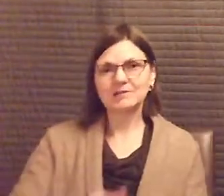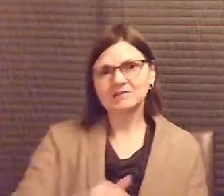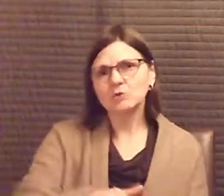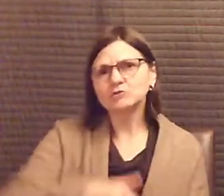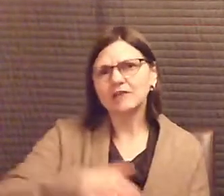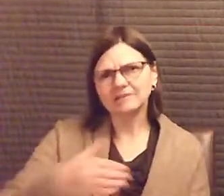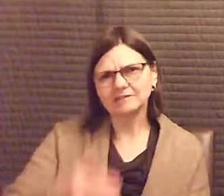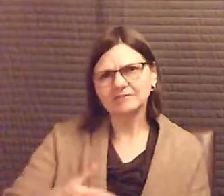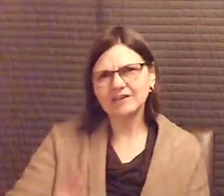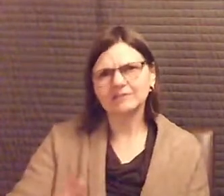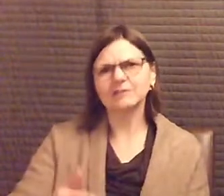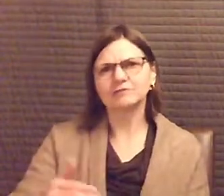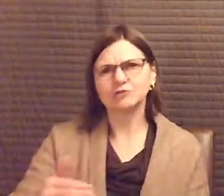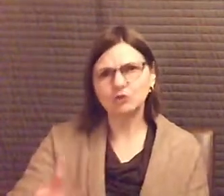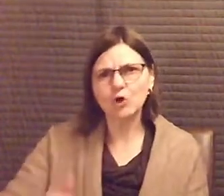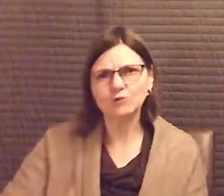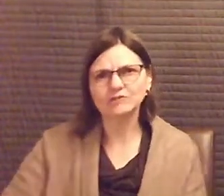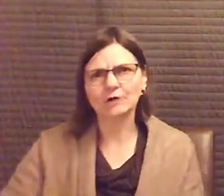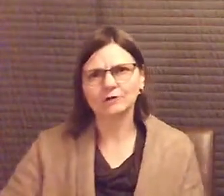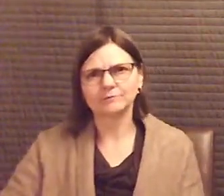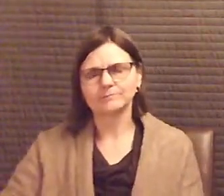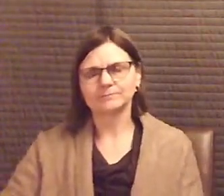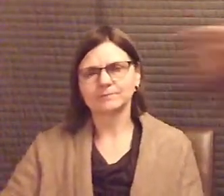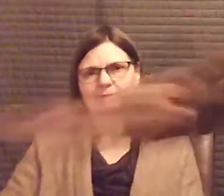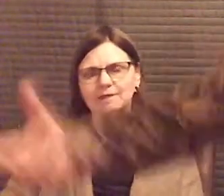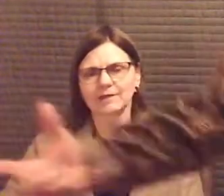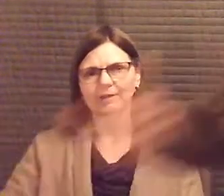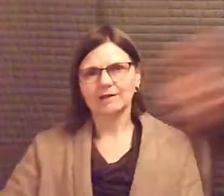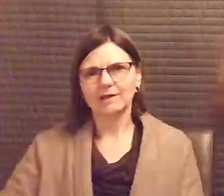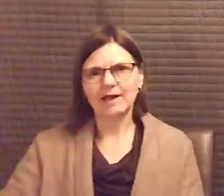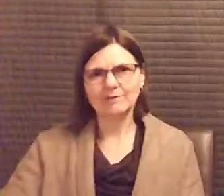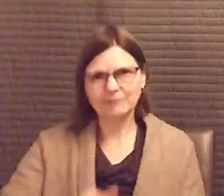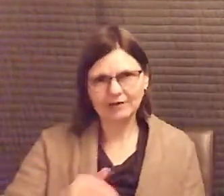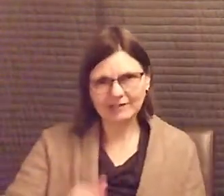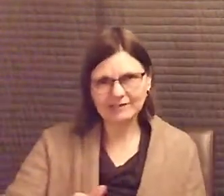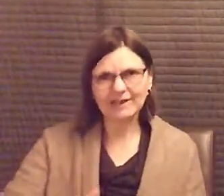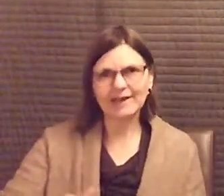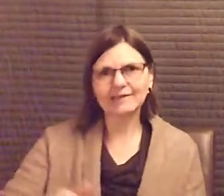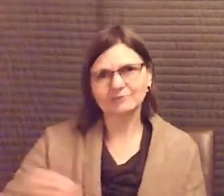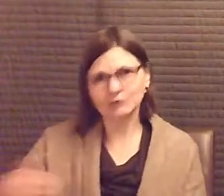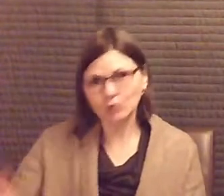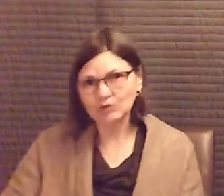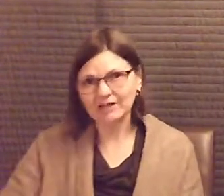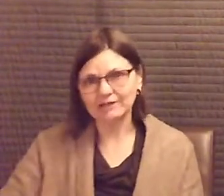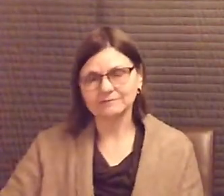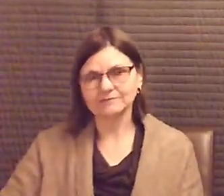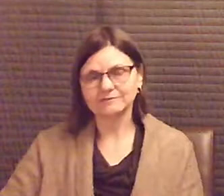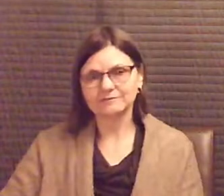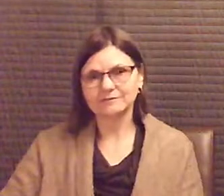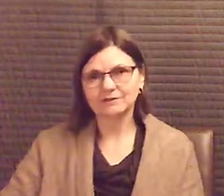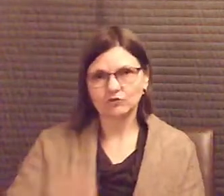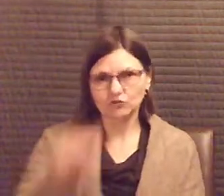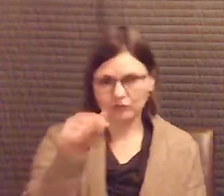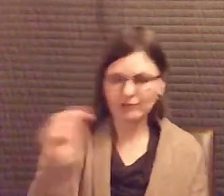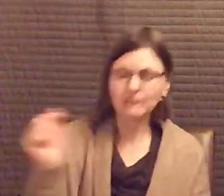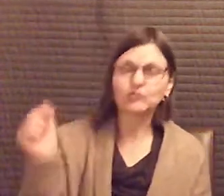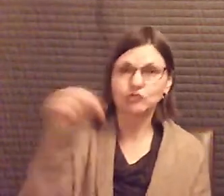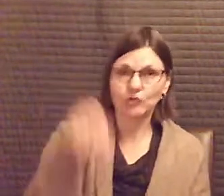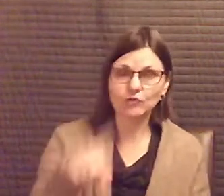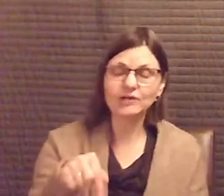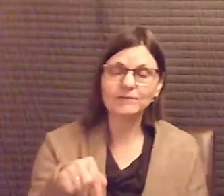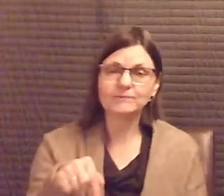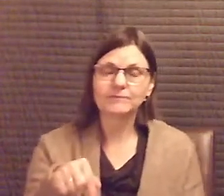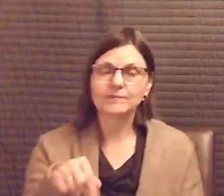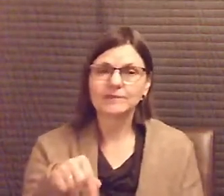maar is er ook tijd zal de wereld van zonde over de over eitjes van zodat shock en van gerechtigheid en van oordeel als in van